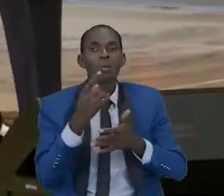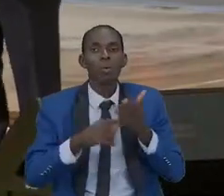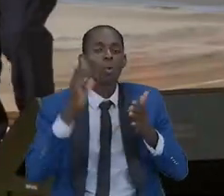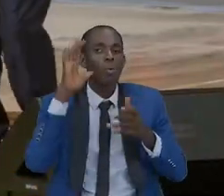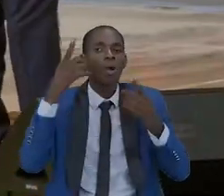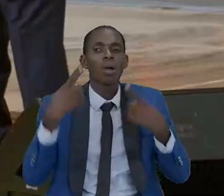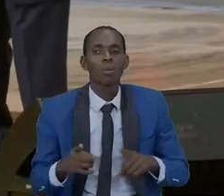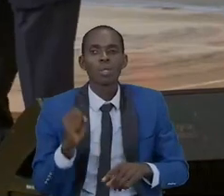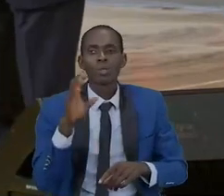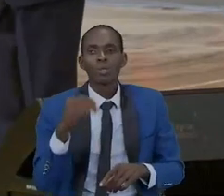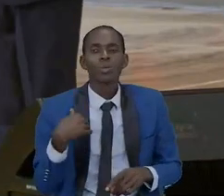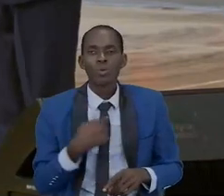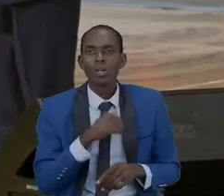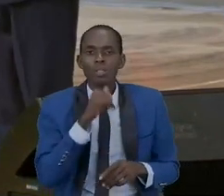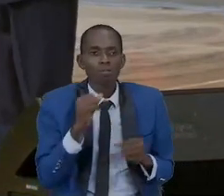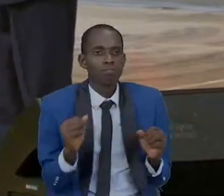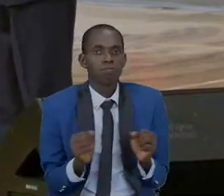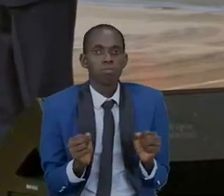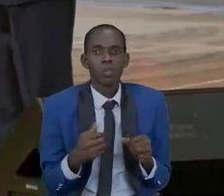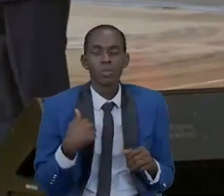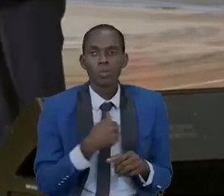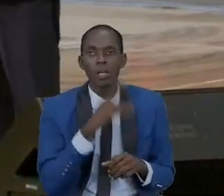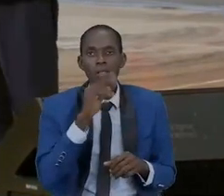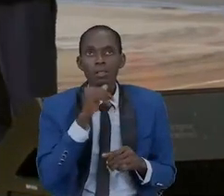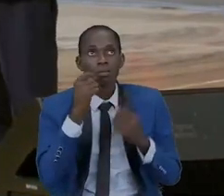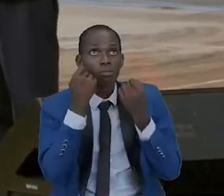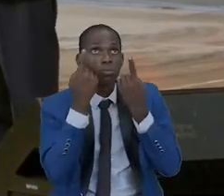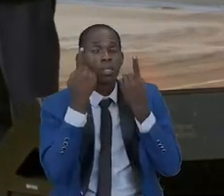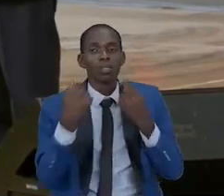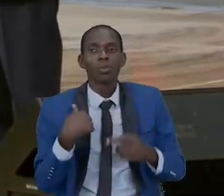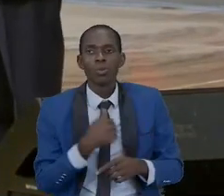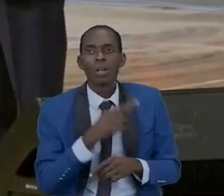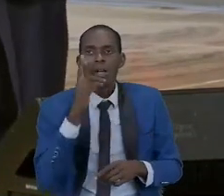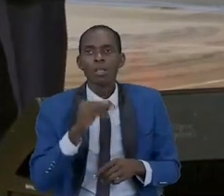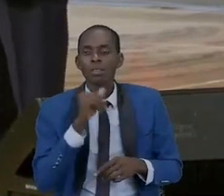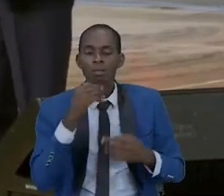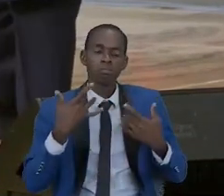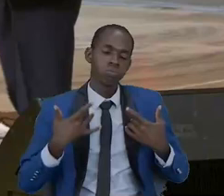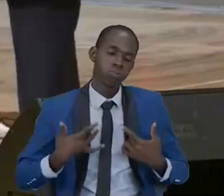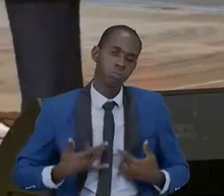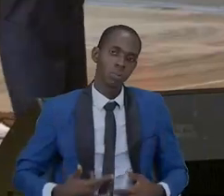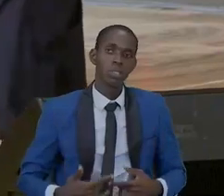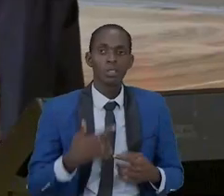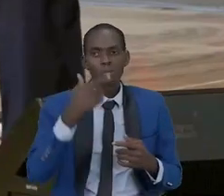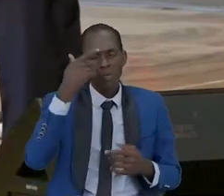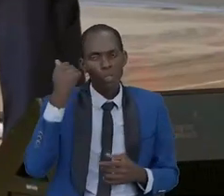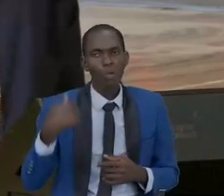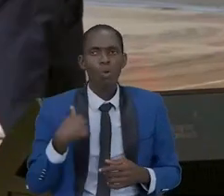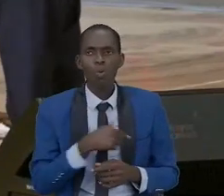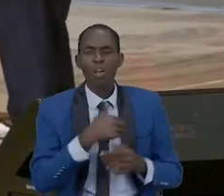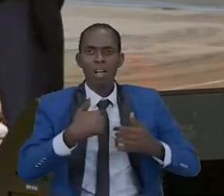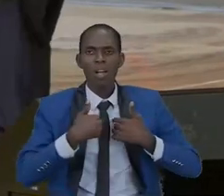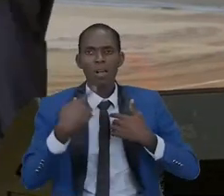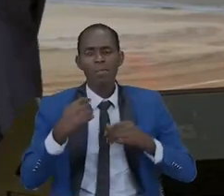a établi ce qui va arriver nous ne sommes pas souper nous ne sommes pas sur quoi ne sont pas branlés découragé parce que nous avons la pensée de